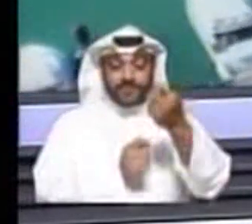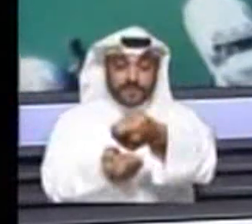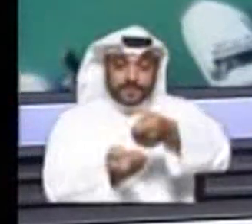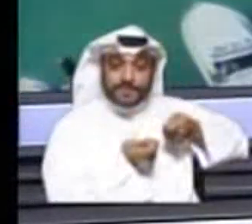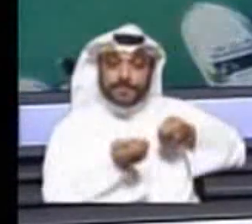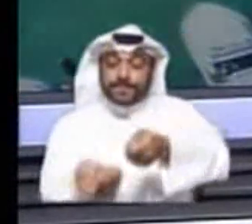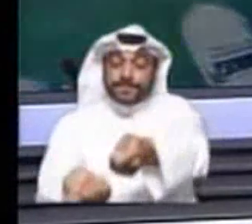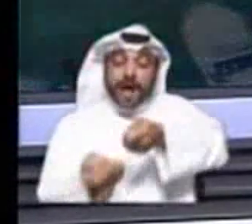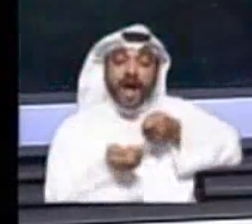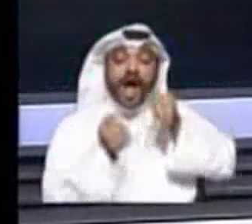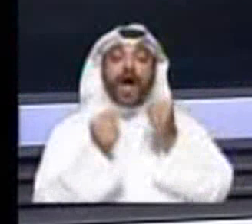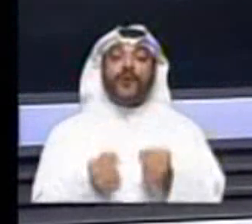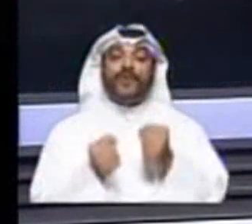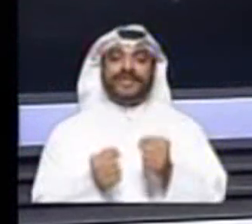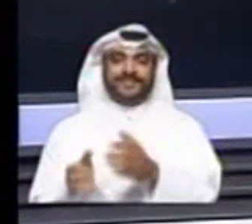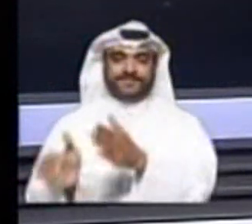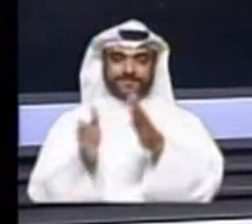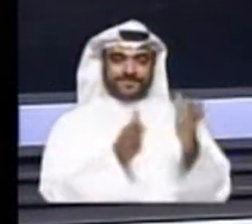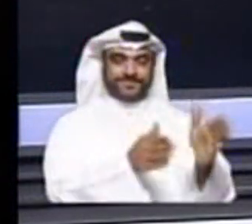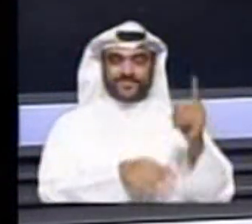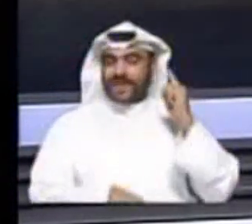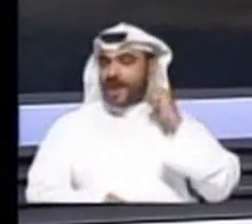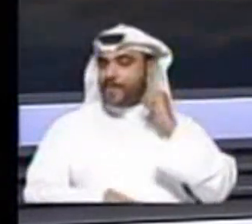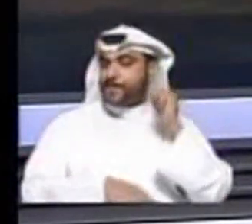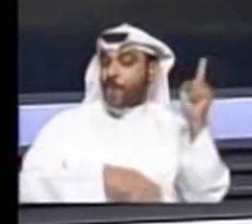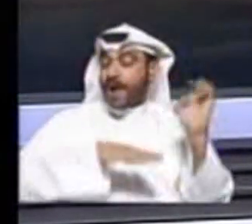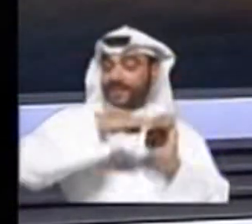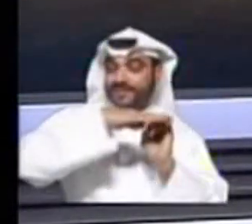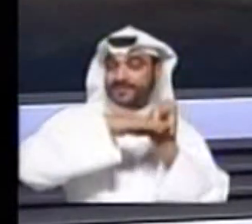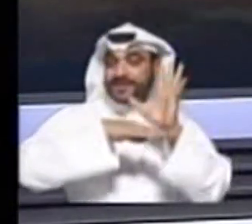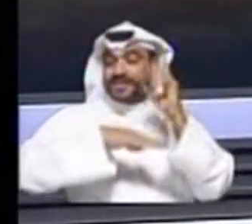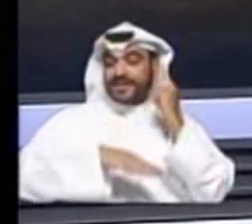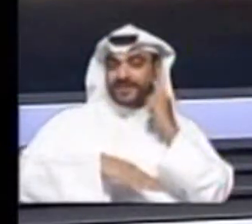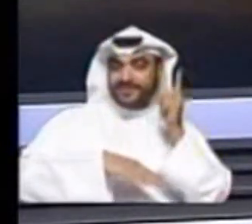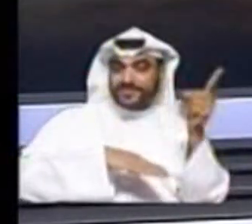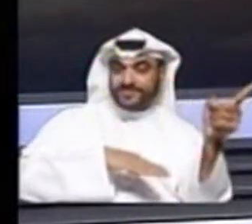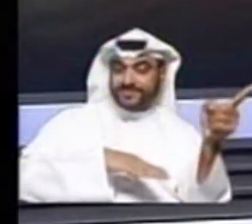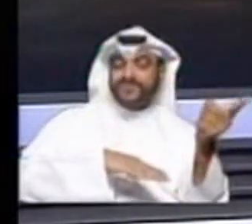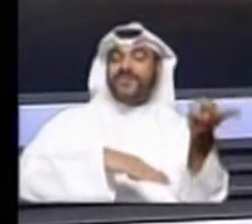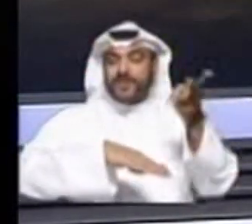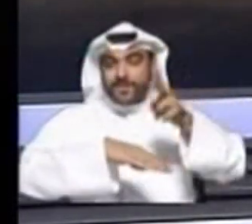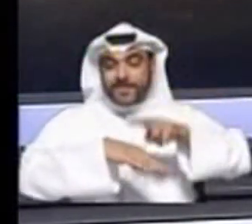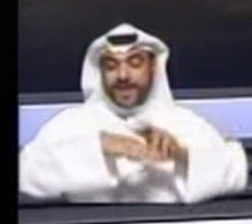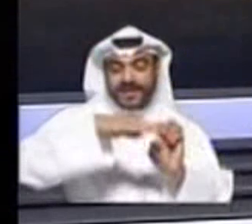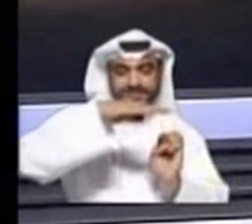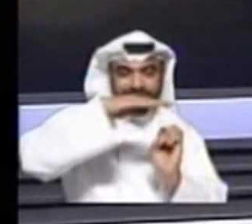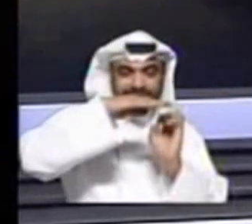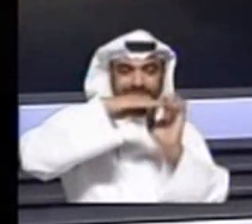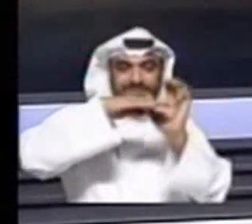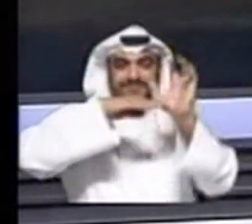الحمل. المواقيت بإذن الله حسب التوقيت المحلي لمدينة الكويت: موعد أذان الفجر الساعة 4:29، شروق الشمس